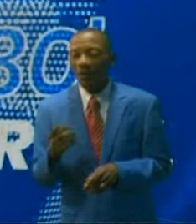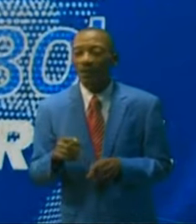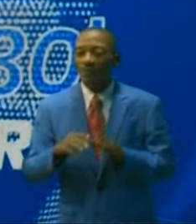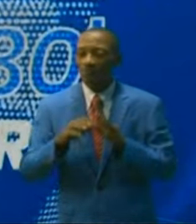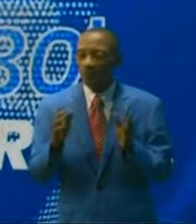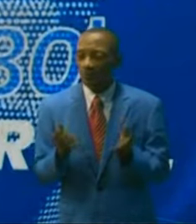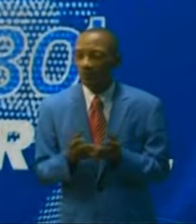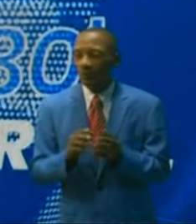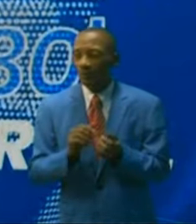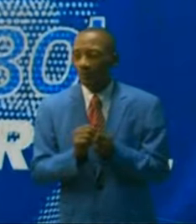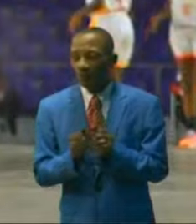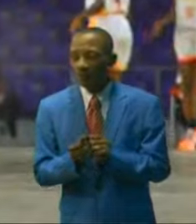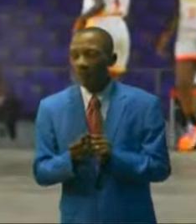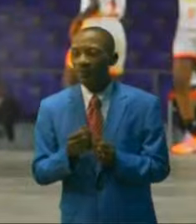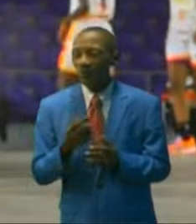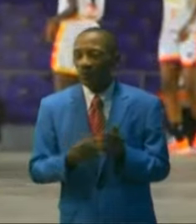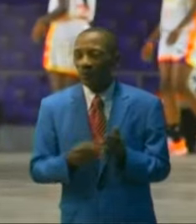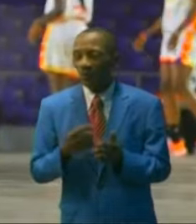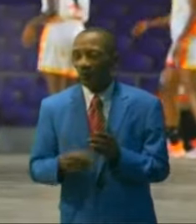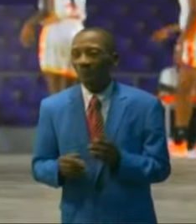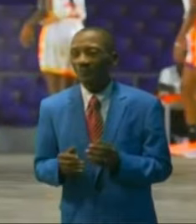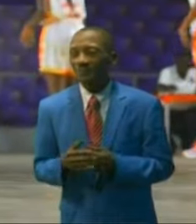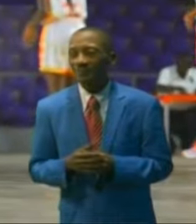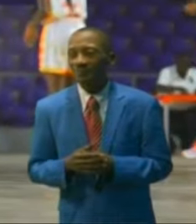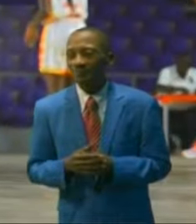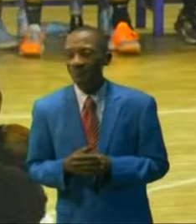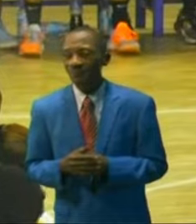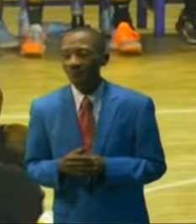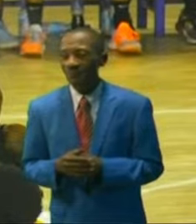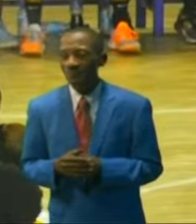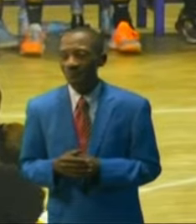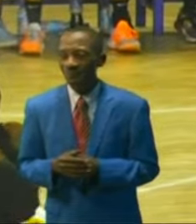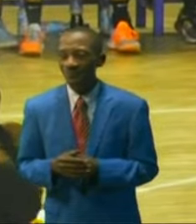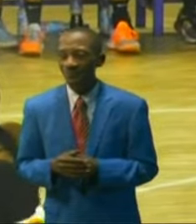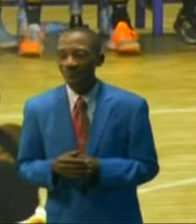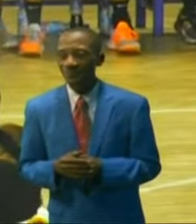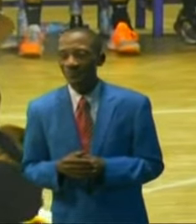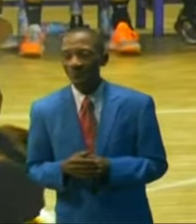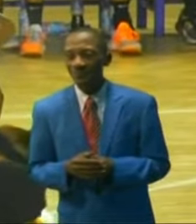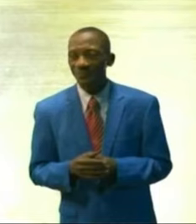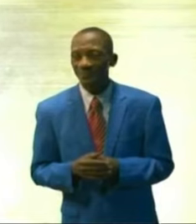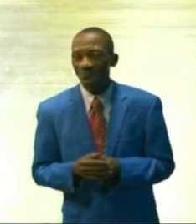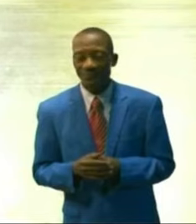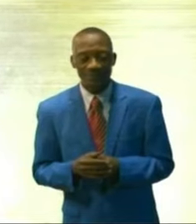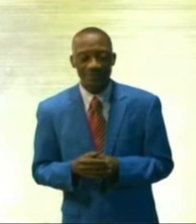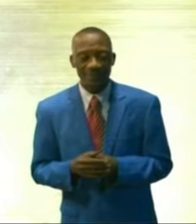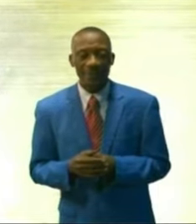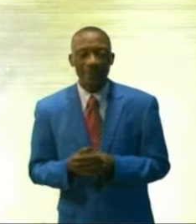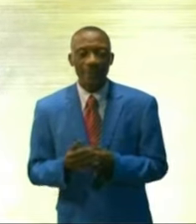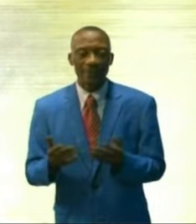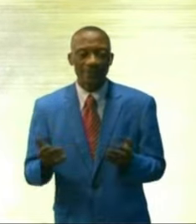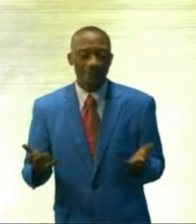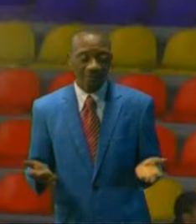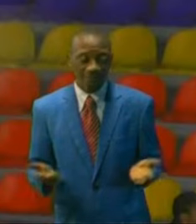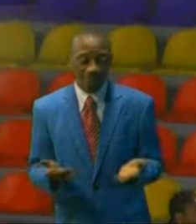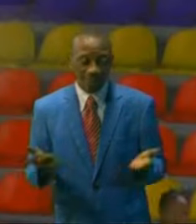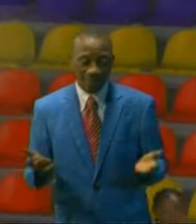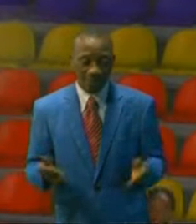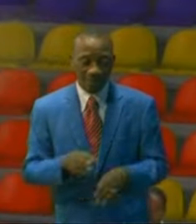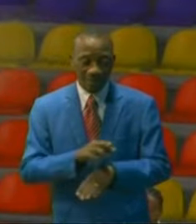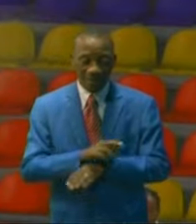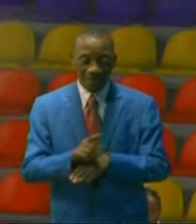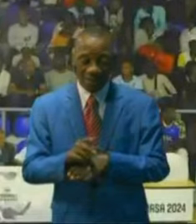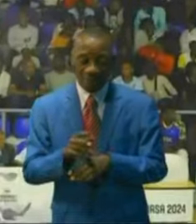reportage. De l'effervescence au rendez-vous les mardis 20 août 2024 pour la première confrontation des éliminatoires de l'Afro-Basket Dames Côte